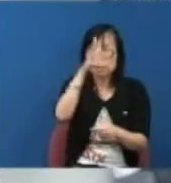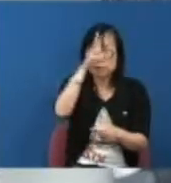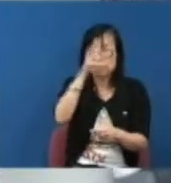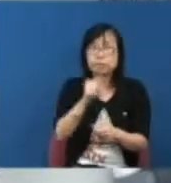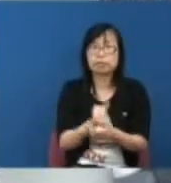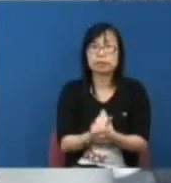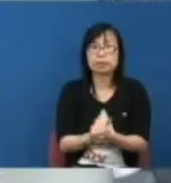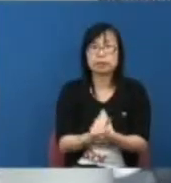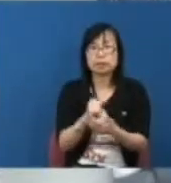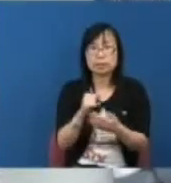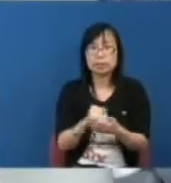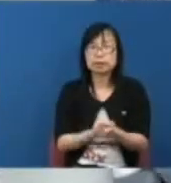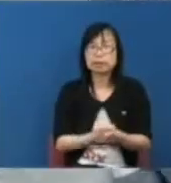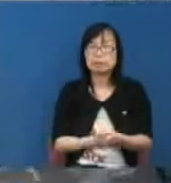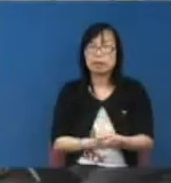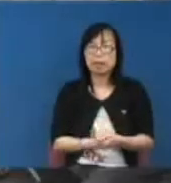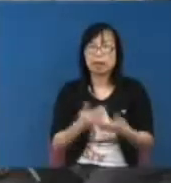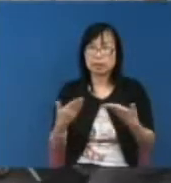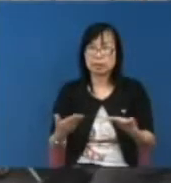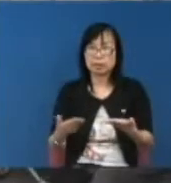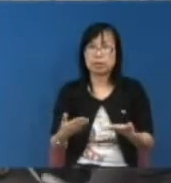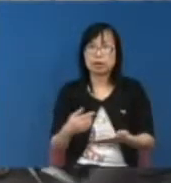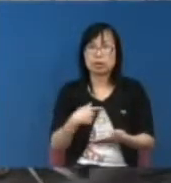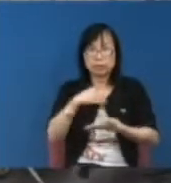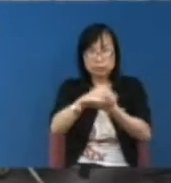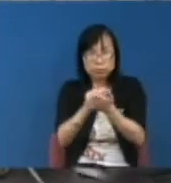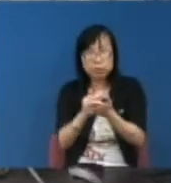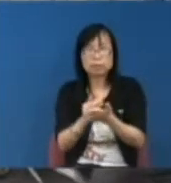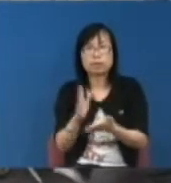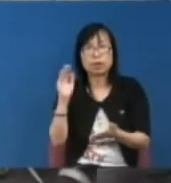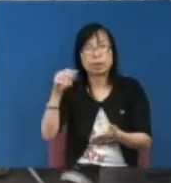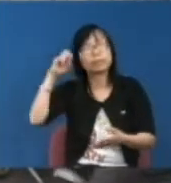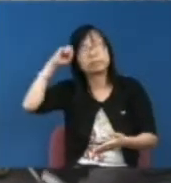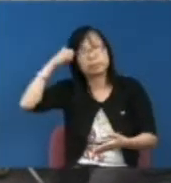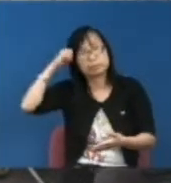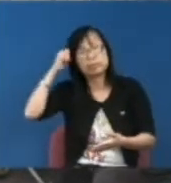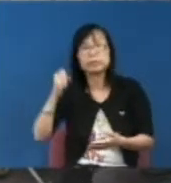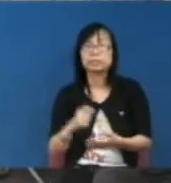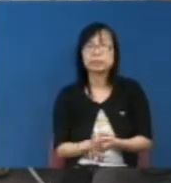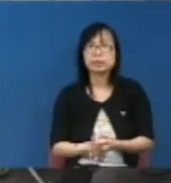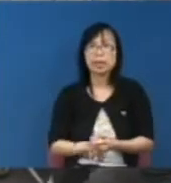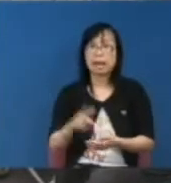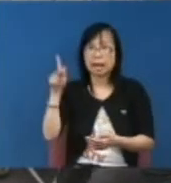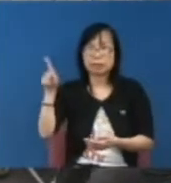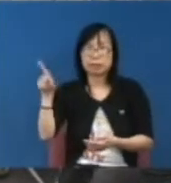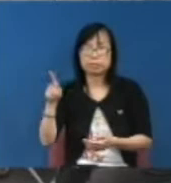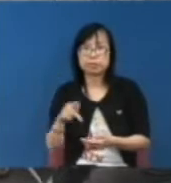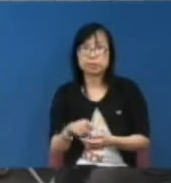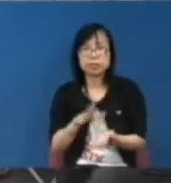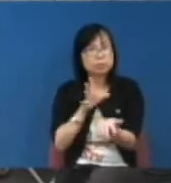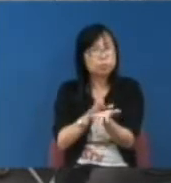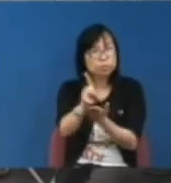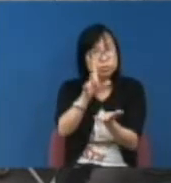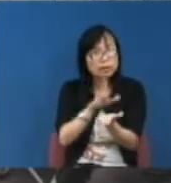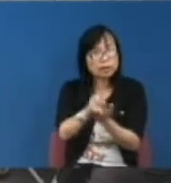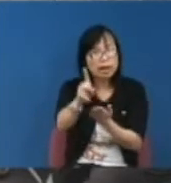waiting， 有個 audit 嘅 waiting 喺度。即係呢個係我覺得材料上亦都可以係一個考慮。 係啊，嗱，其實即係阿 Keith 即係專家喺呢